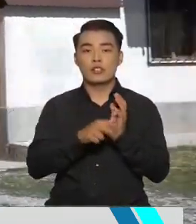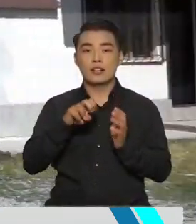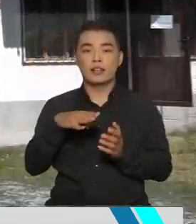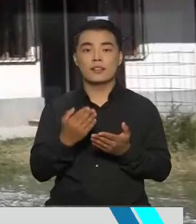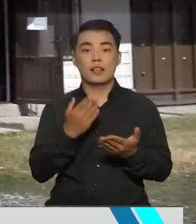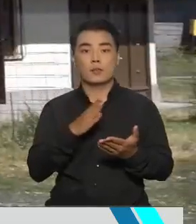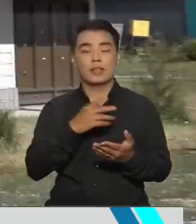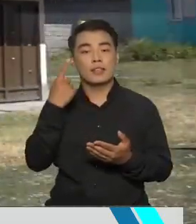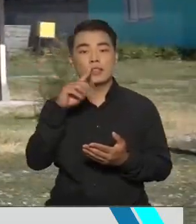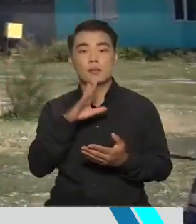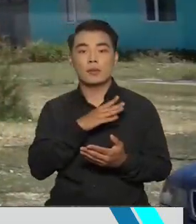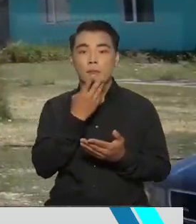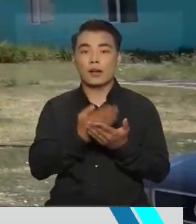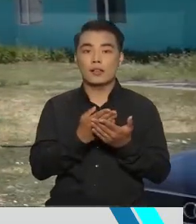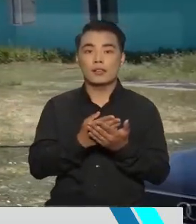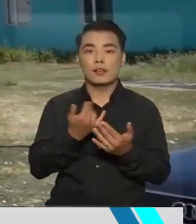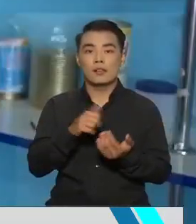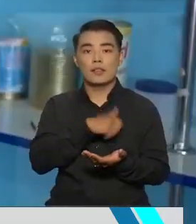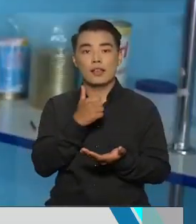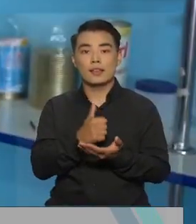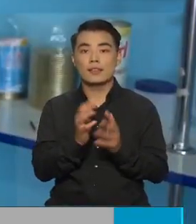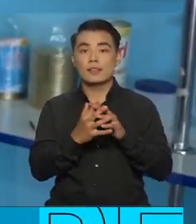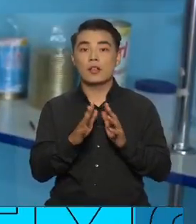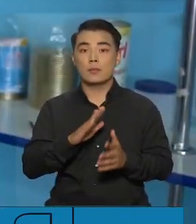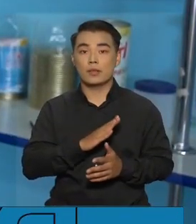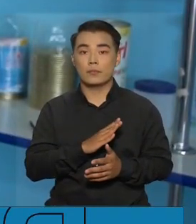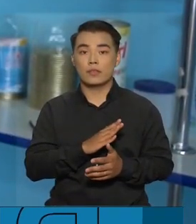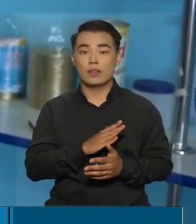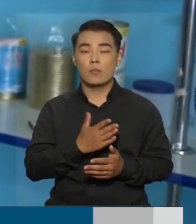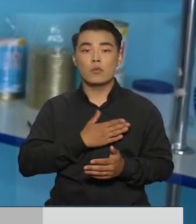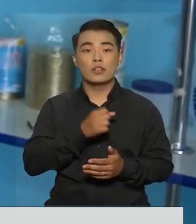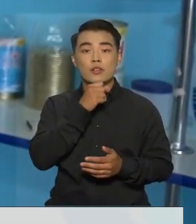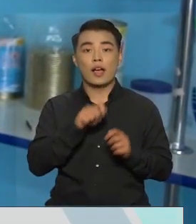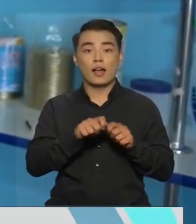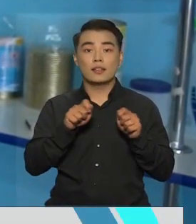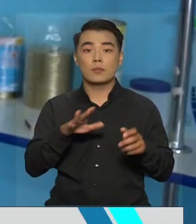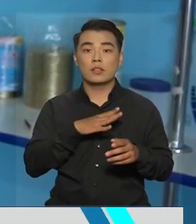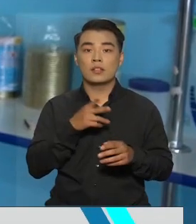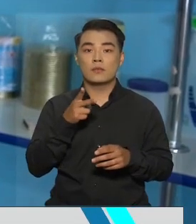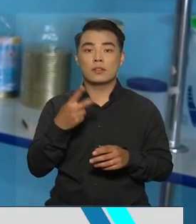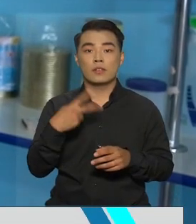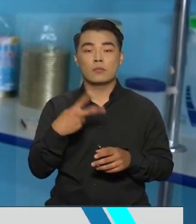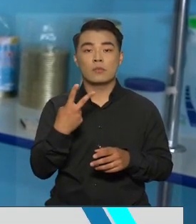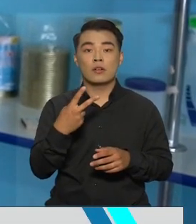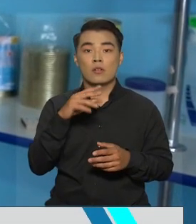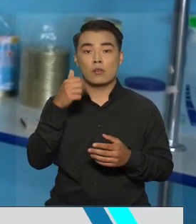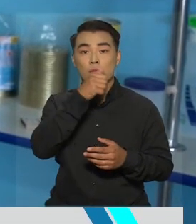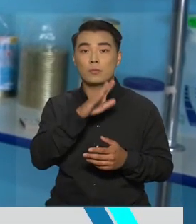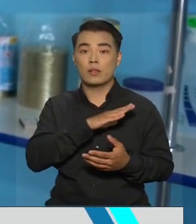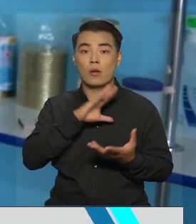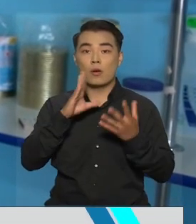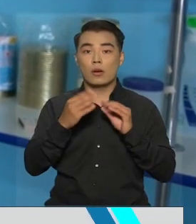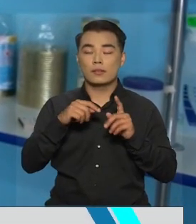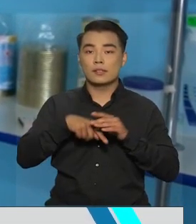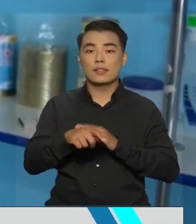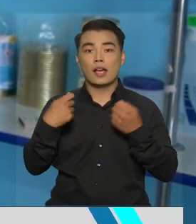идею предложили старейшины села Мой дедушка открыл магазин в 2021 году он из продажей все